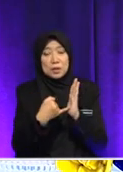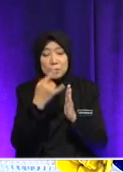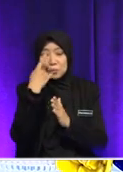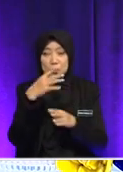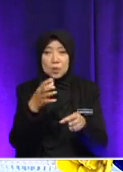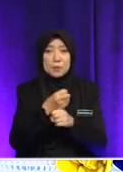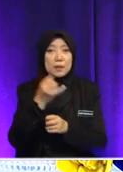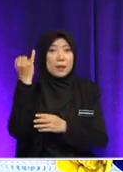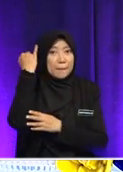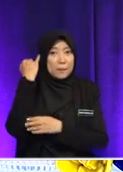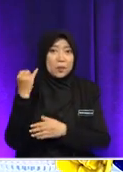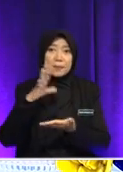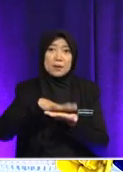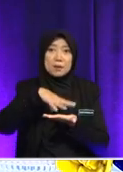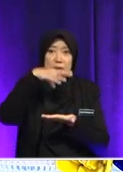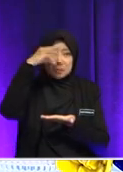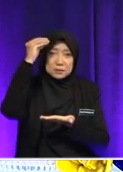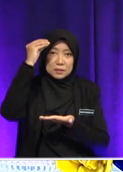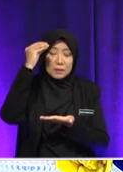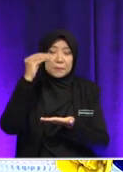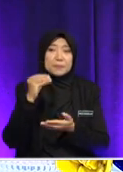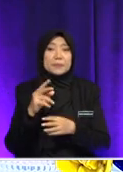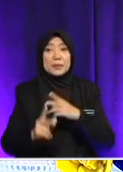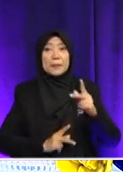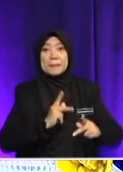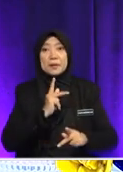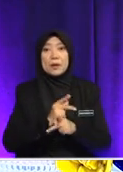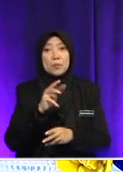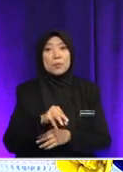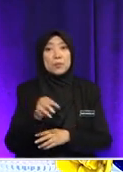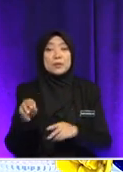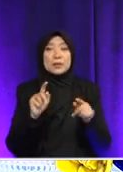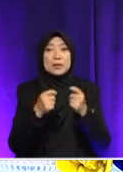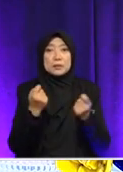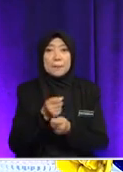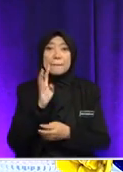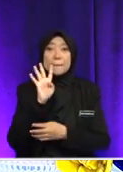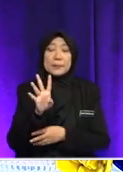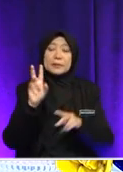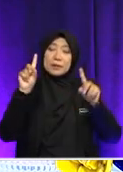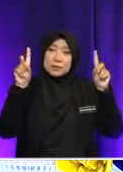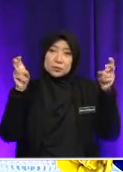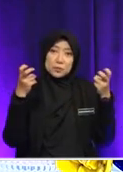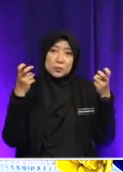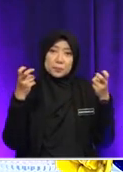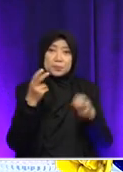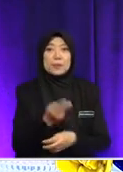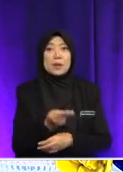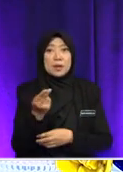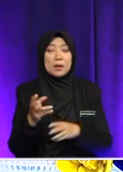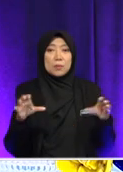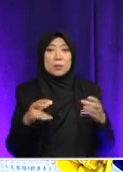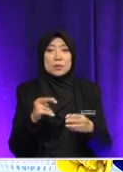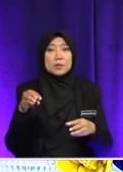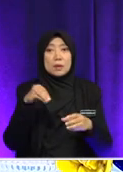kita akan belajar mata pelajaran kimia untuk murid-murid tingkatan 4 dengan tajuknya bahan buatan dalam